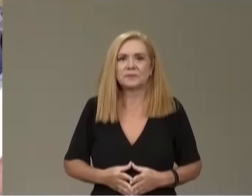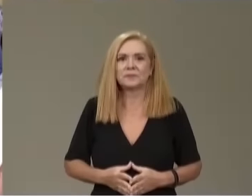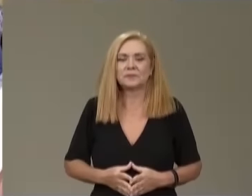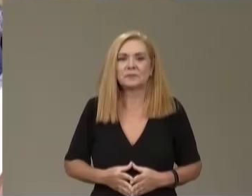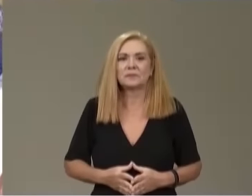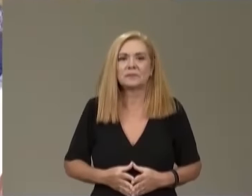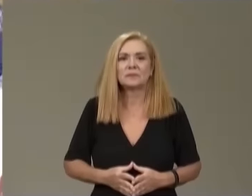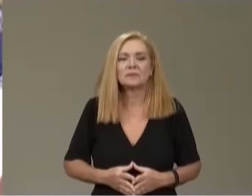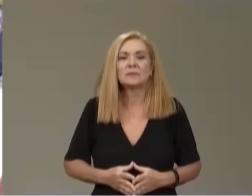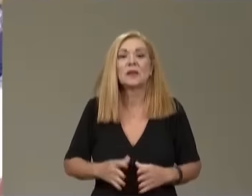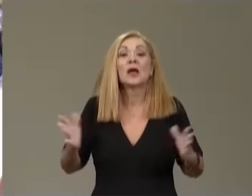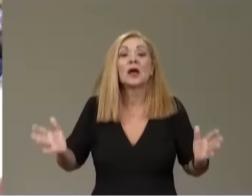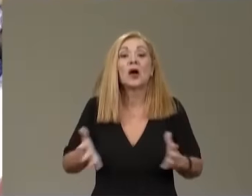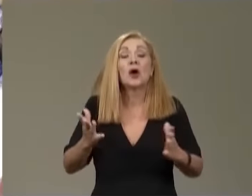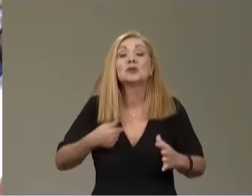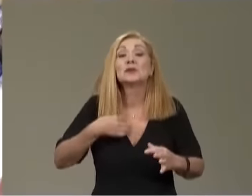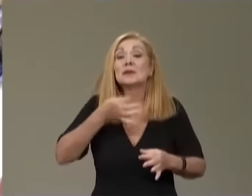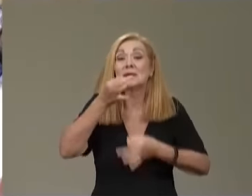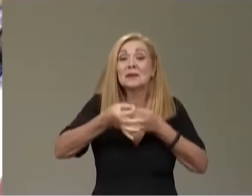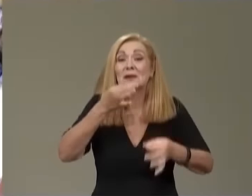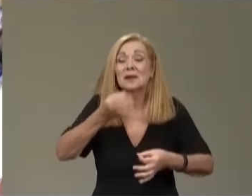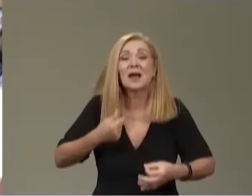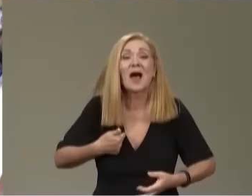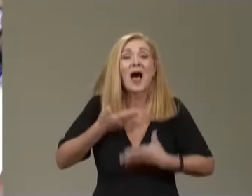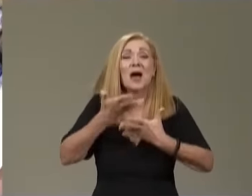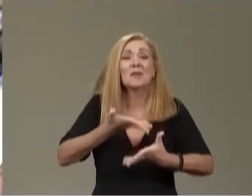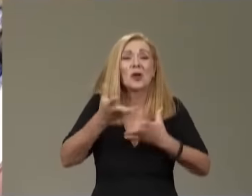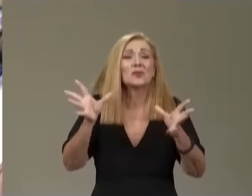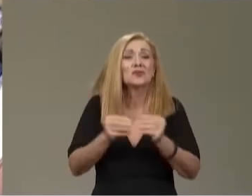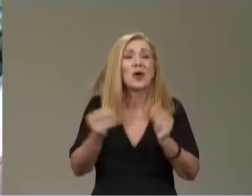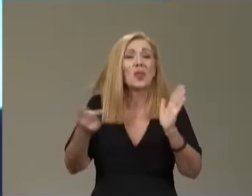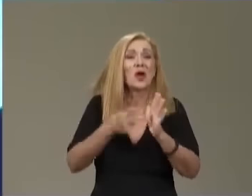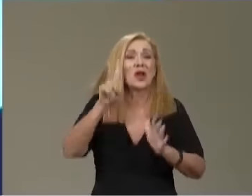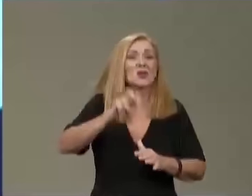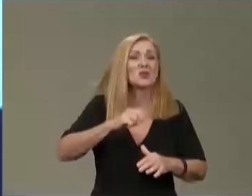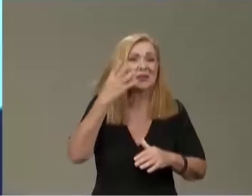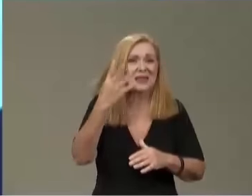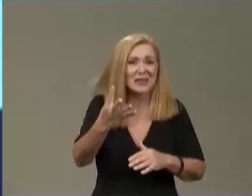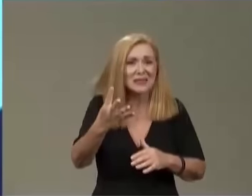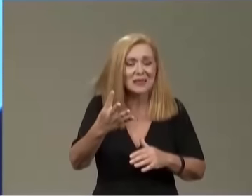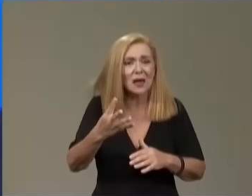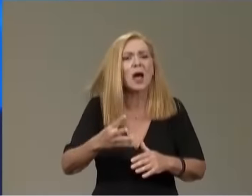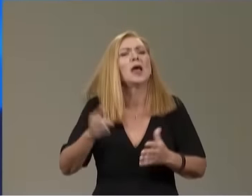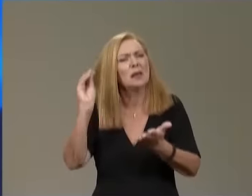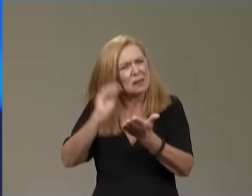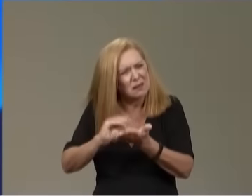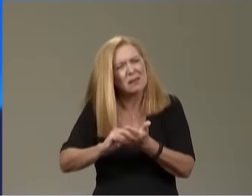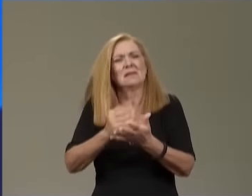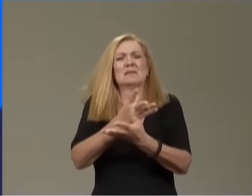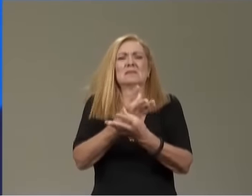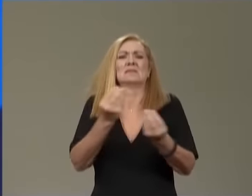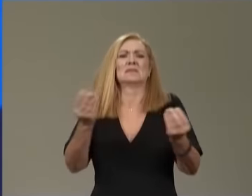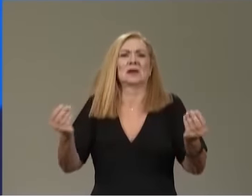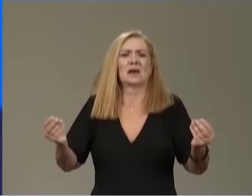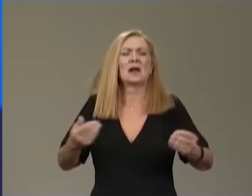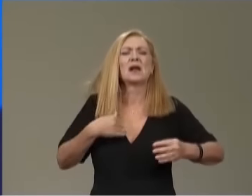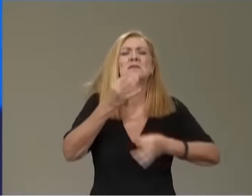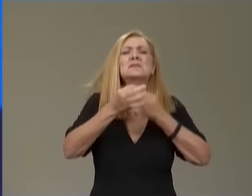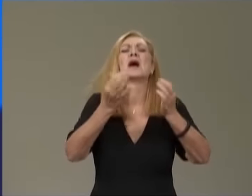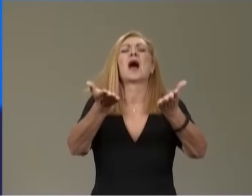Κυρίες και κύριοι, όσα ενδεικτικά περιέγραψα από τον απολογισμό του 2024. Και είναι και πολλά άλλα τα οποία δεν τα